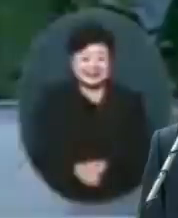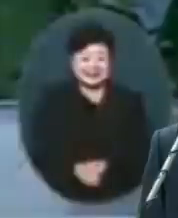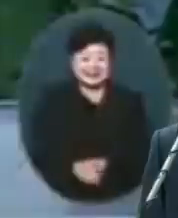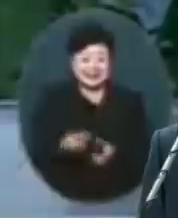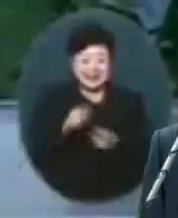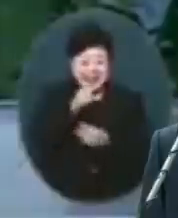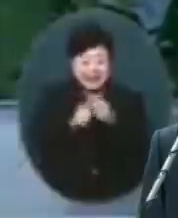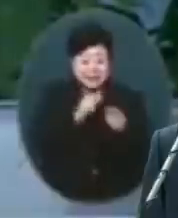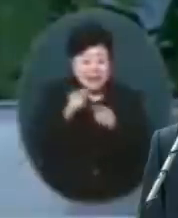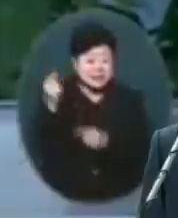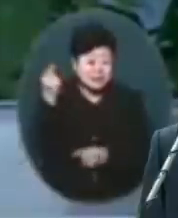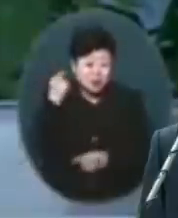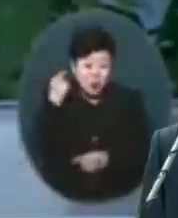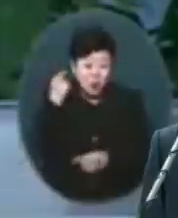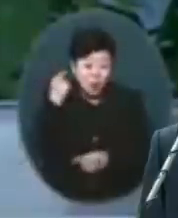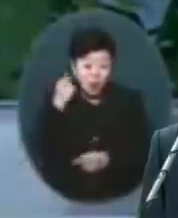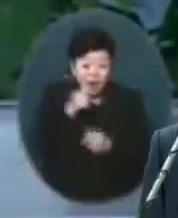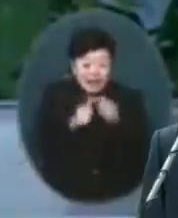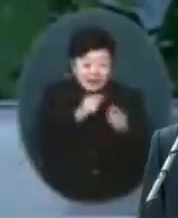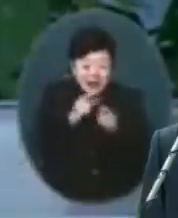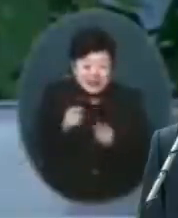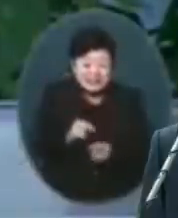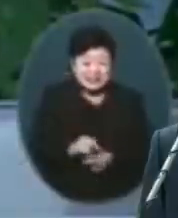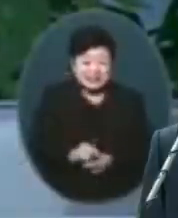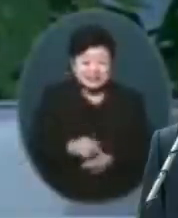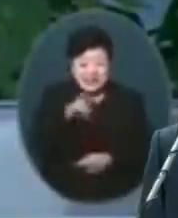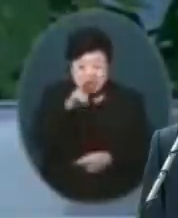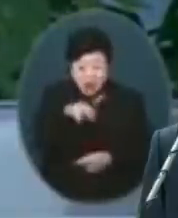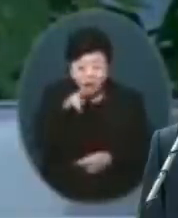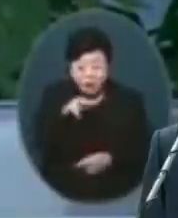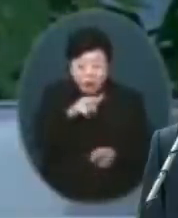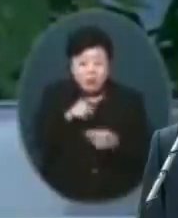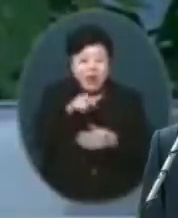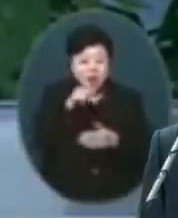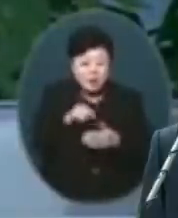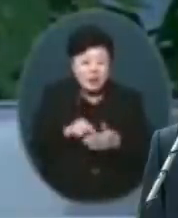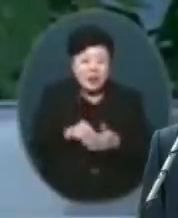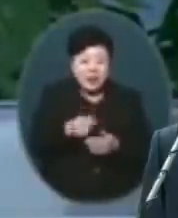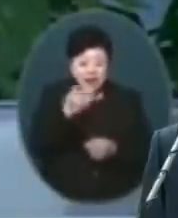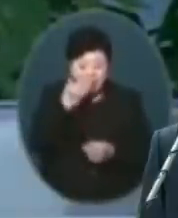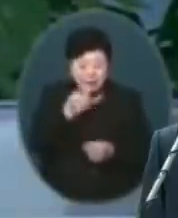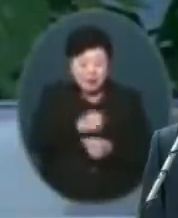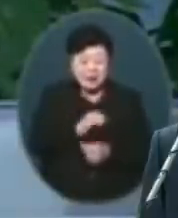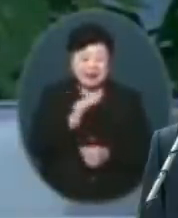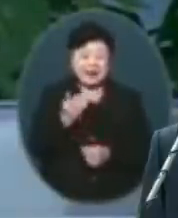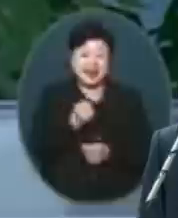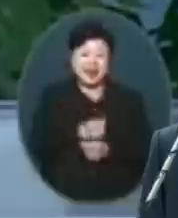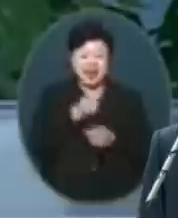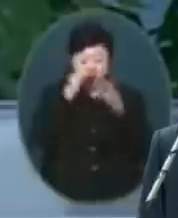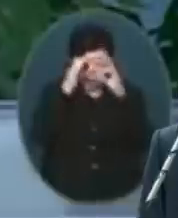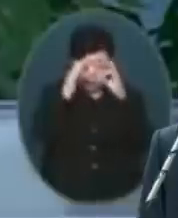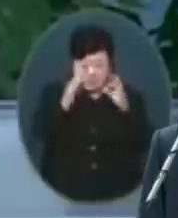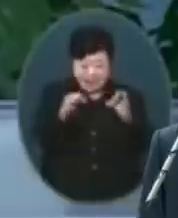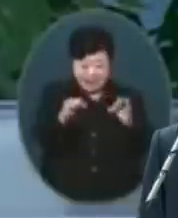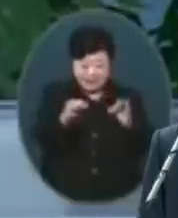그래서 하나님 말씀을 듣고 하나님 말씀을 읽고 마음에 할 수 있다 하면 된다 해보자는